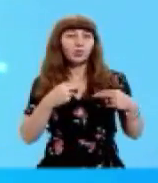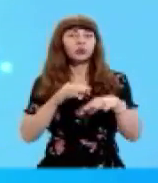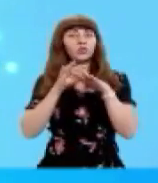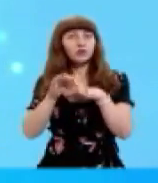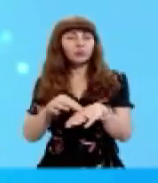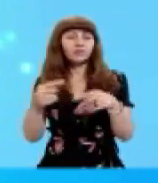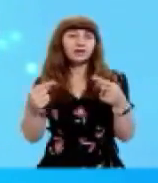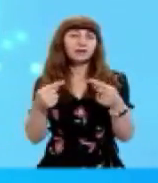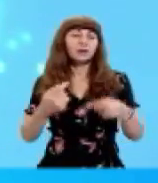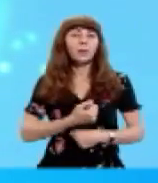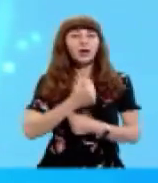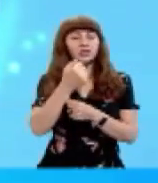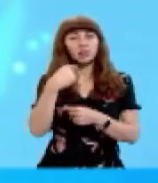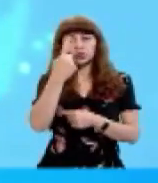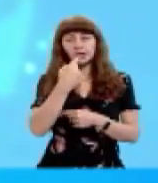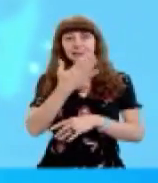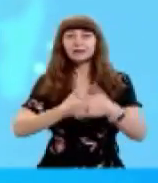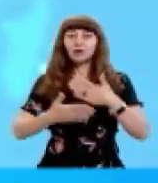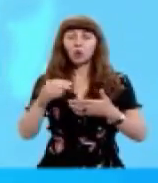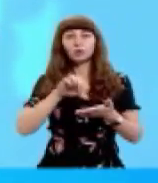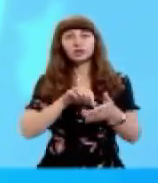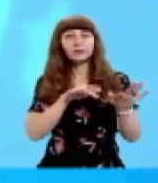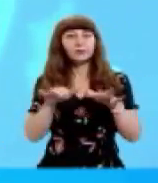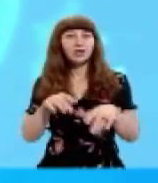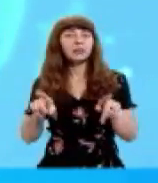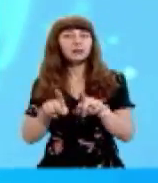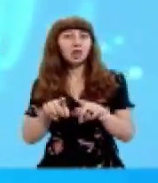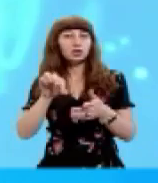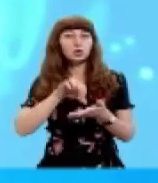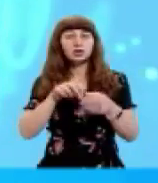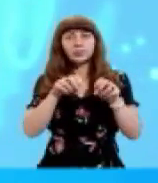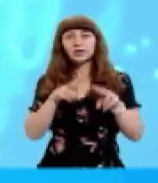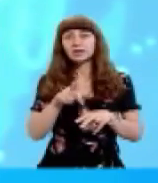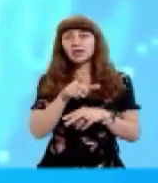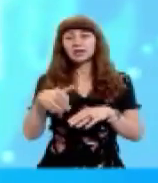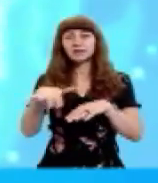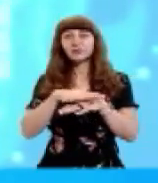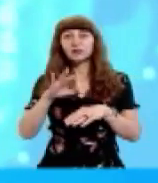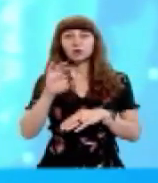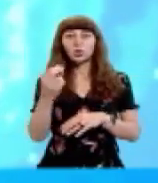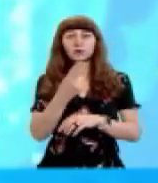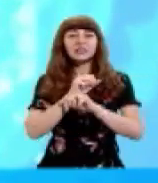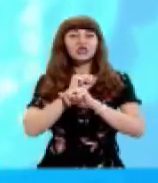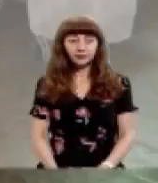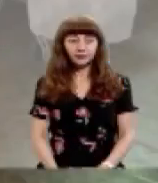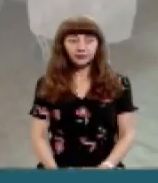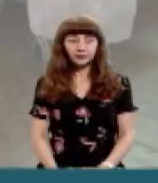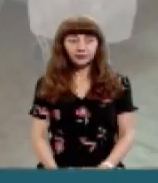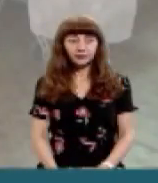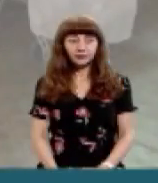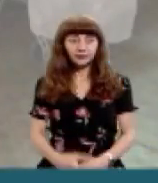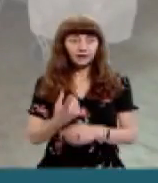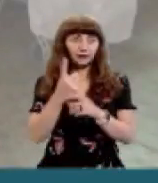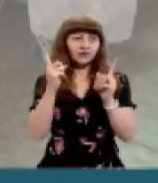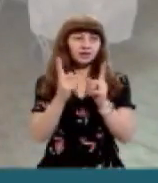ведется в рамках поддержки лиц с инвалидностью. Участие в мероприятии также приняли и специалисты сферы социальной защиты. Подробности.